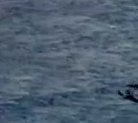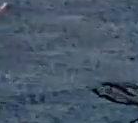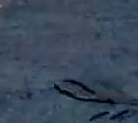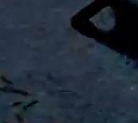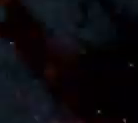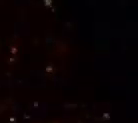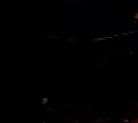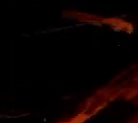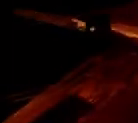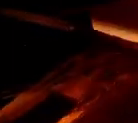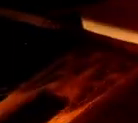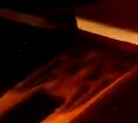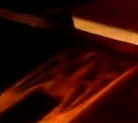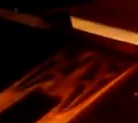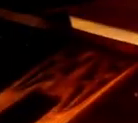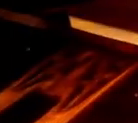لم يعلمه